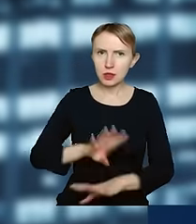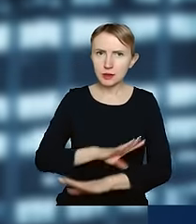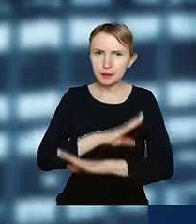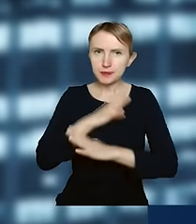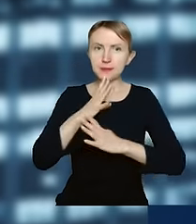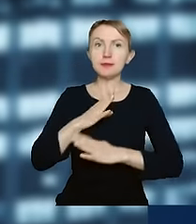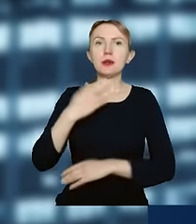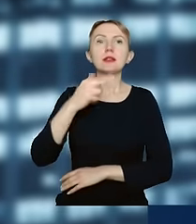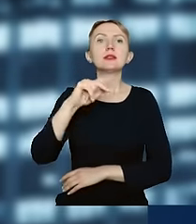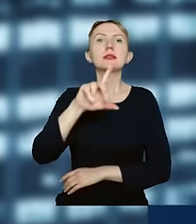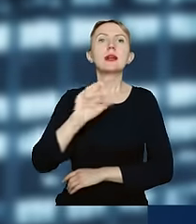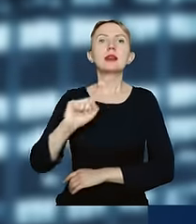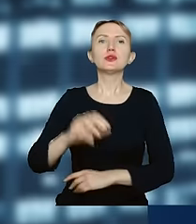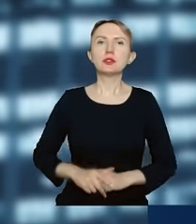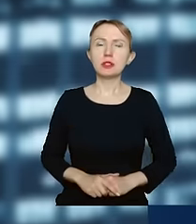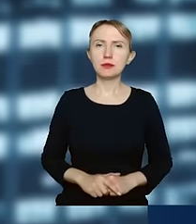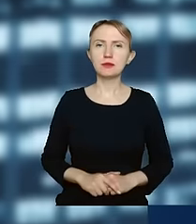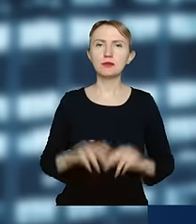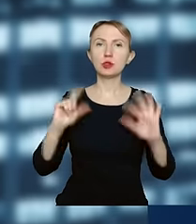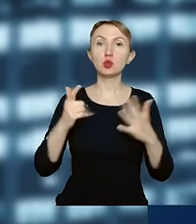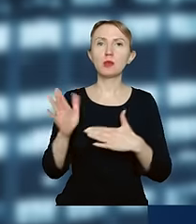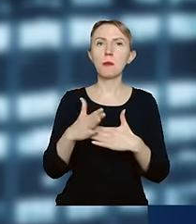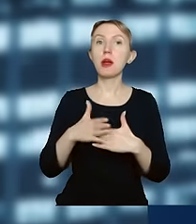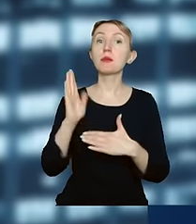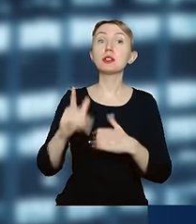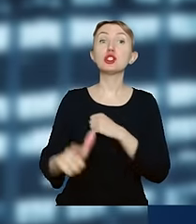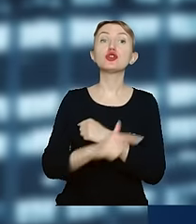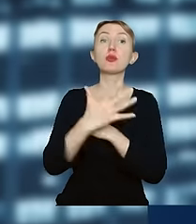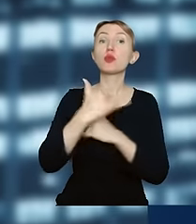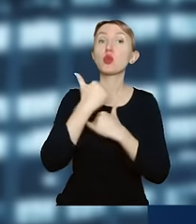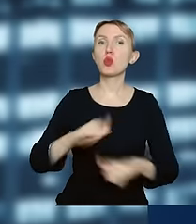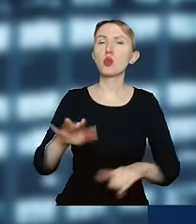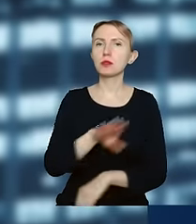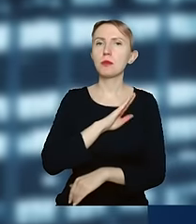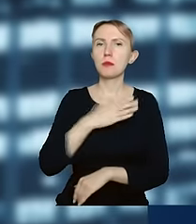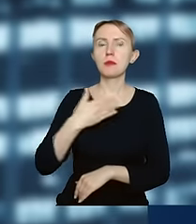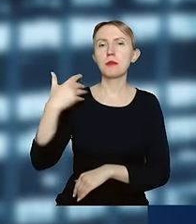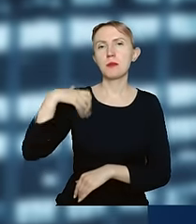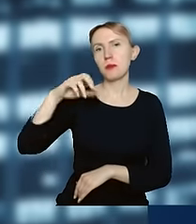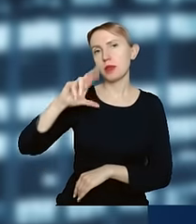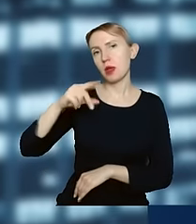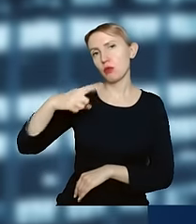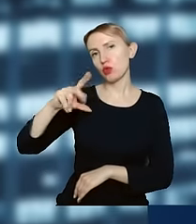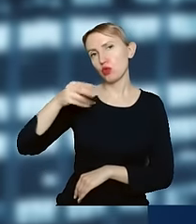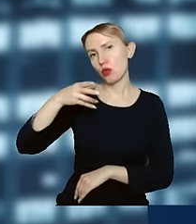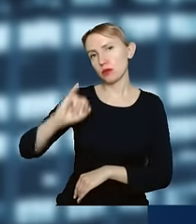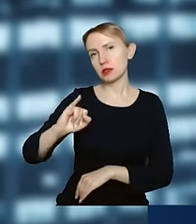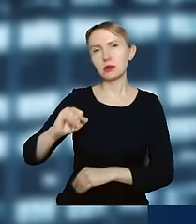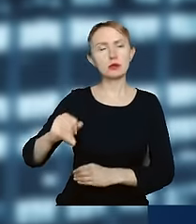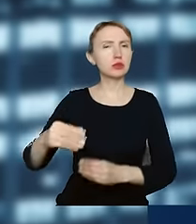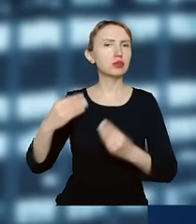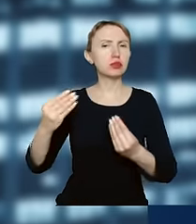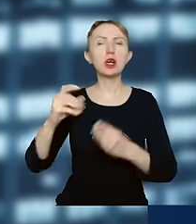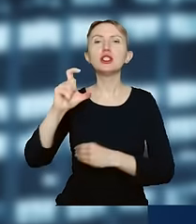Niezależnej. 7 marca przypada 75. rocznica śmierci majora Hieronima Dekutowskiego Zapory, legendarnego